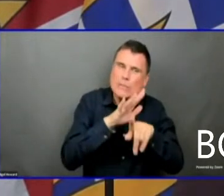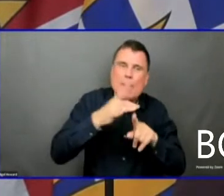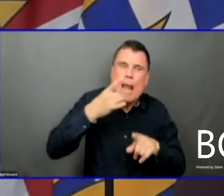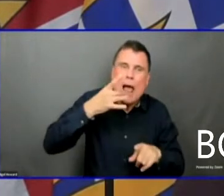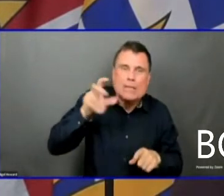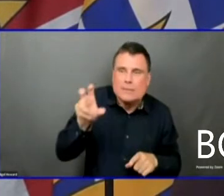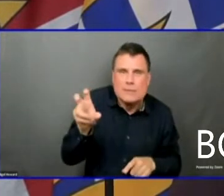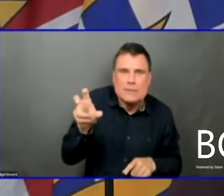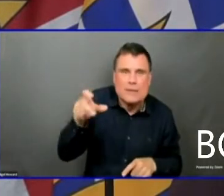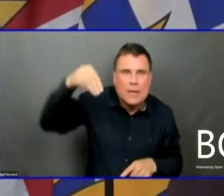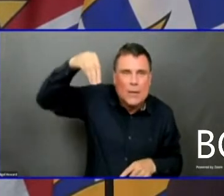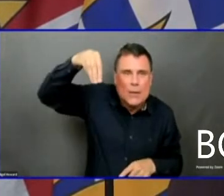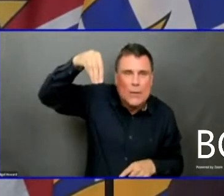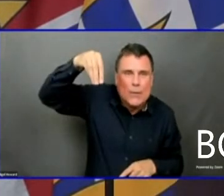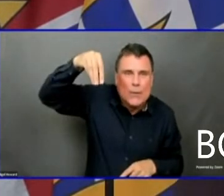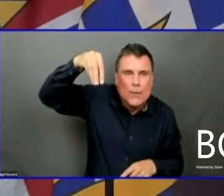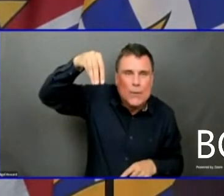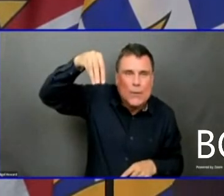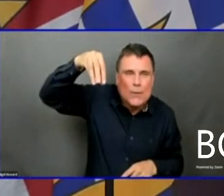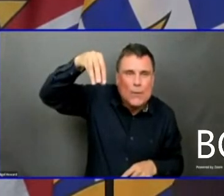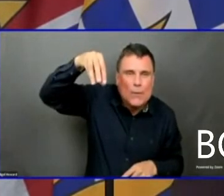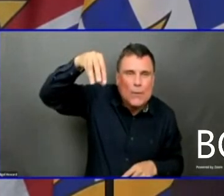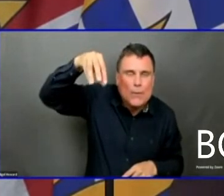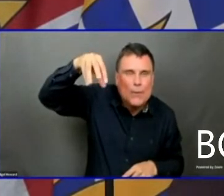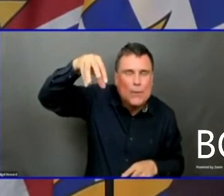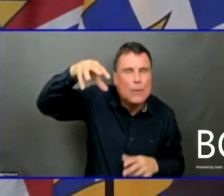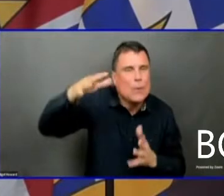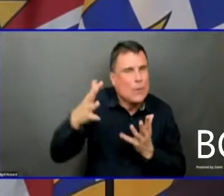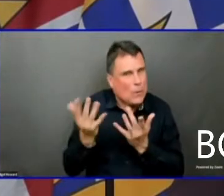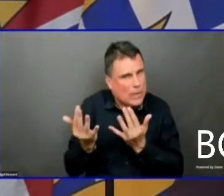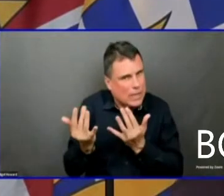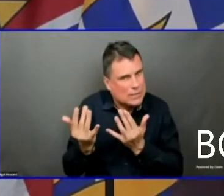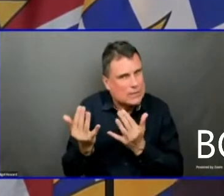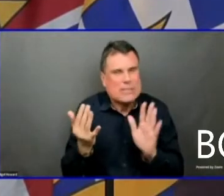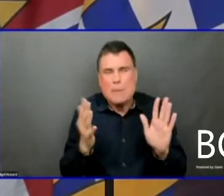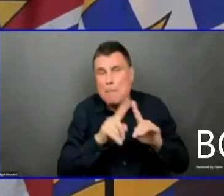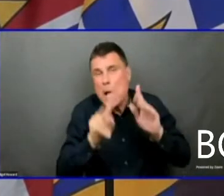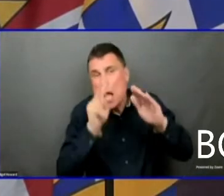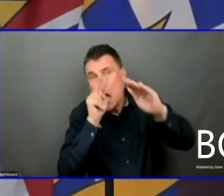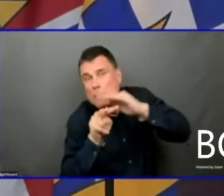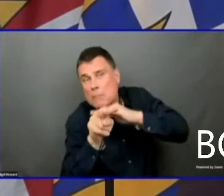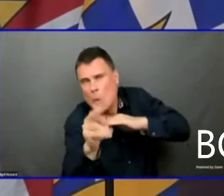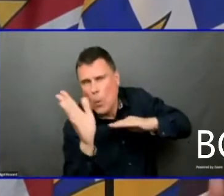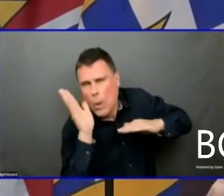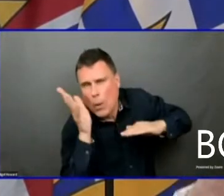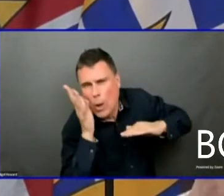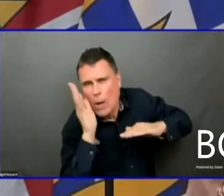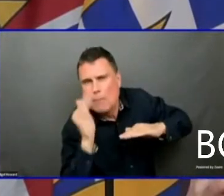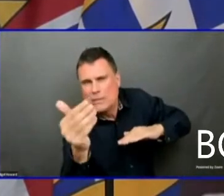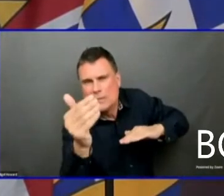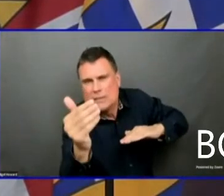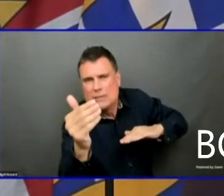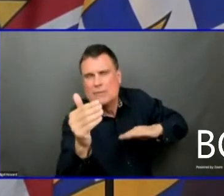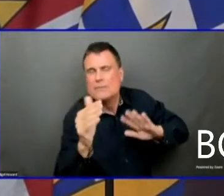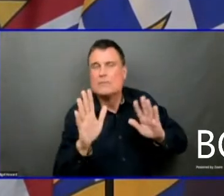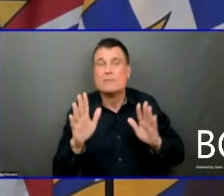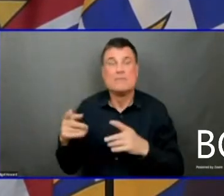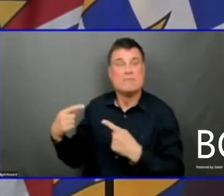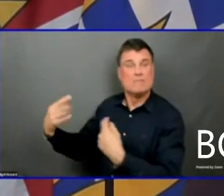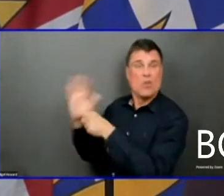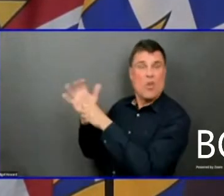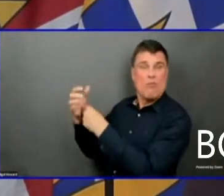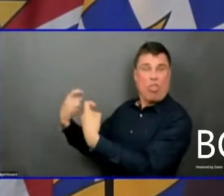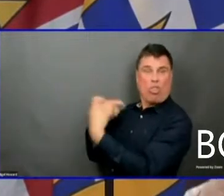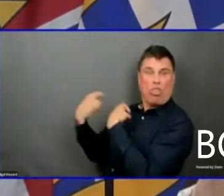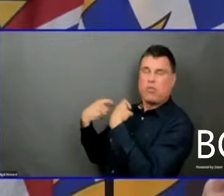慢慢下降，所以这个是很重要的，很重要。我们已经可以预见未来，大家周末可